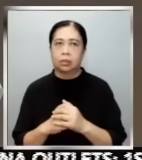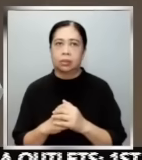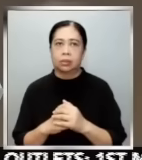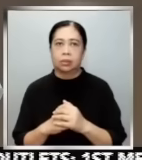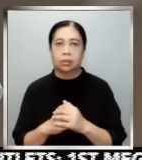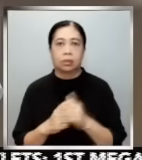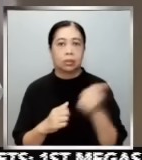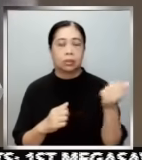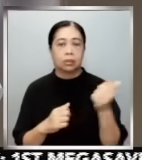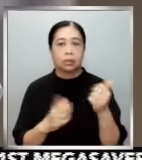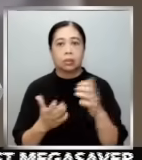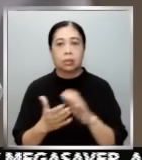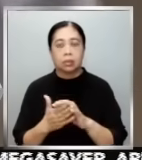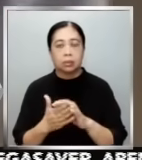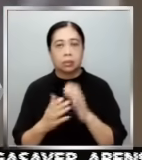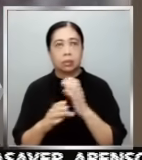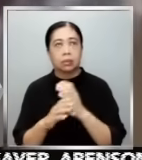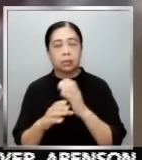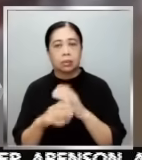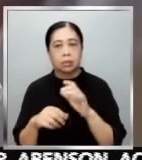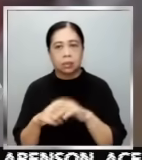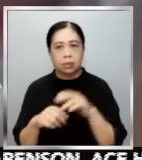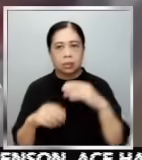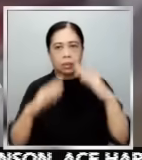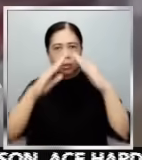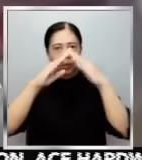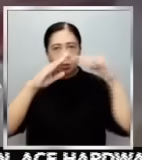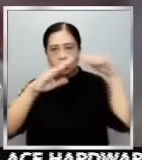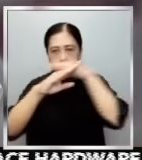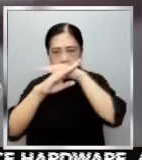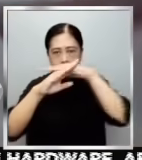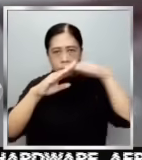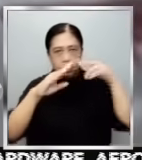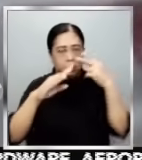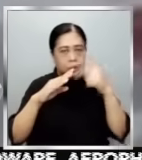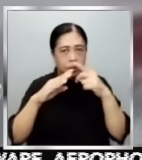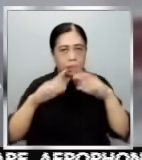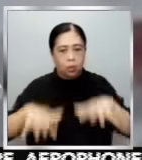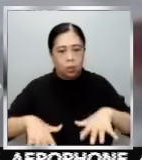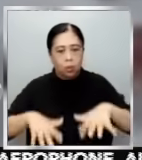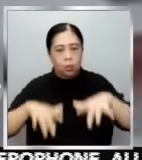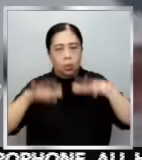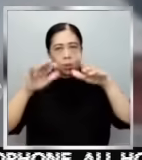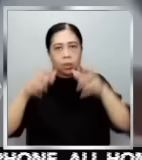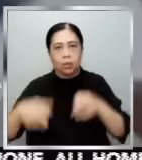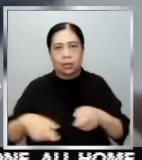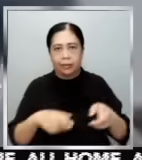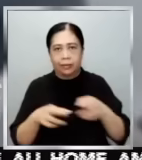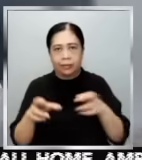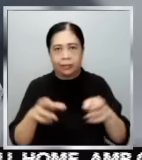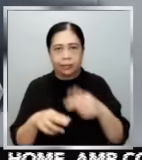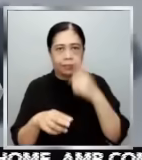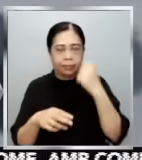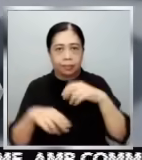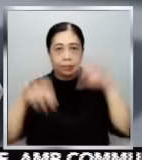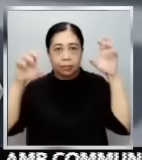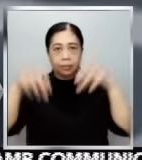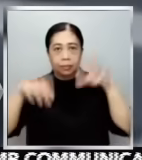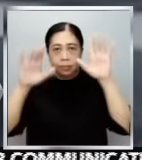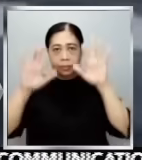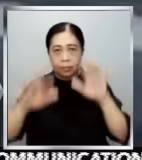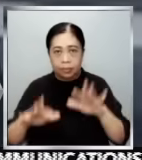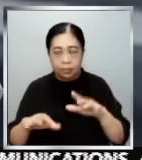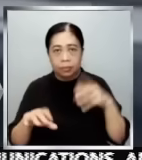sasakyan bubong na lang ang kita umapaw raw po ang tubig sa ilog sa lugar dahil sa mga pagulan dulot